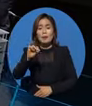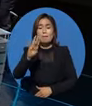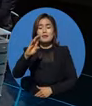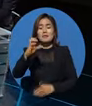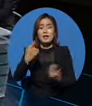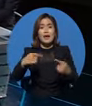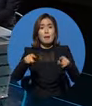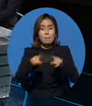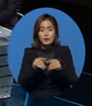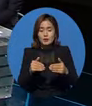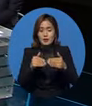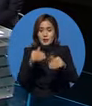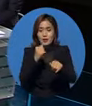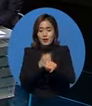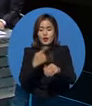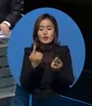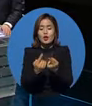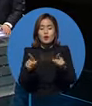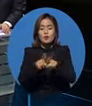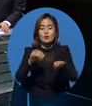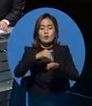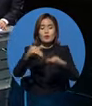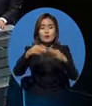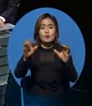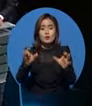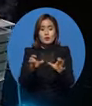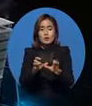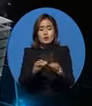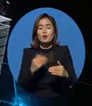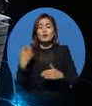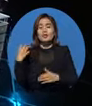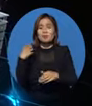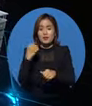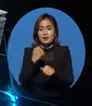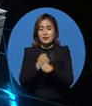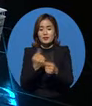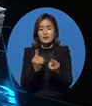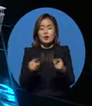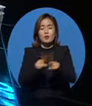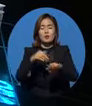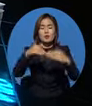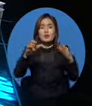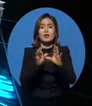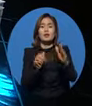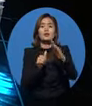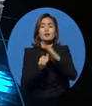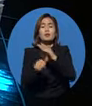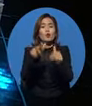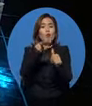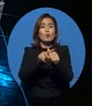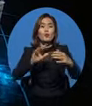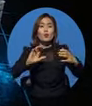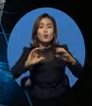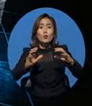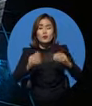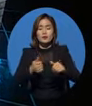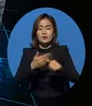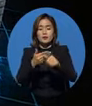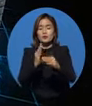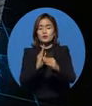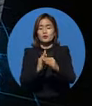기획하고 더불어 민주당 선거 방송 토론 얜 위원회가 주관하는 더 그런 민주당 당대표 후보 토론회 전해드리고